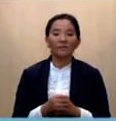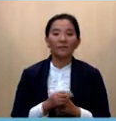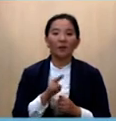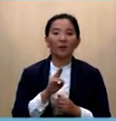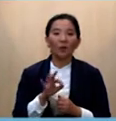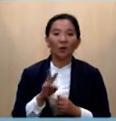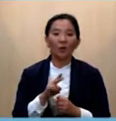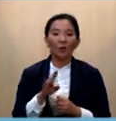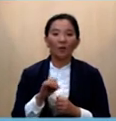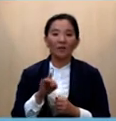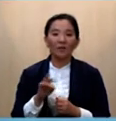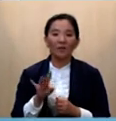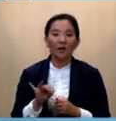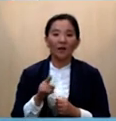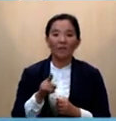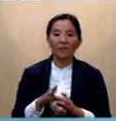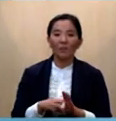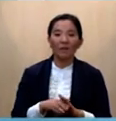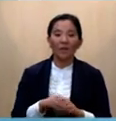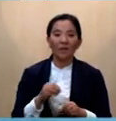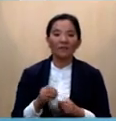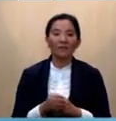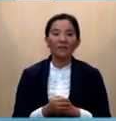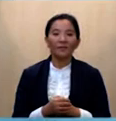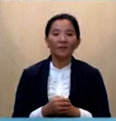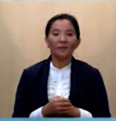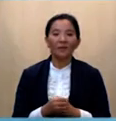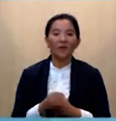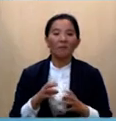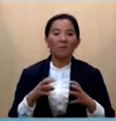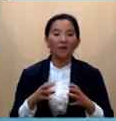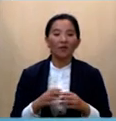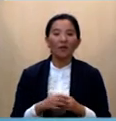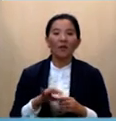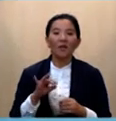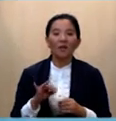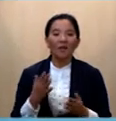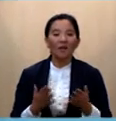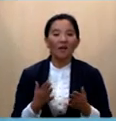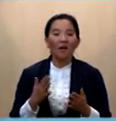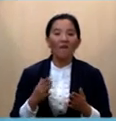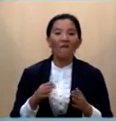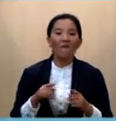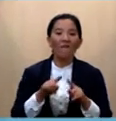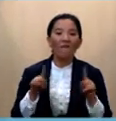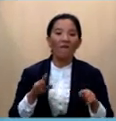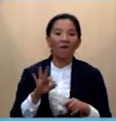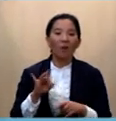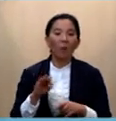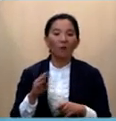Дон-дон-зеки. Выиграл это, вы выбираете мяч или ворота.